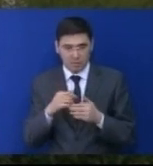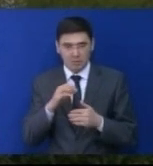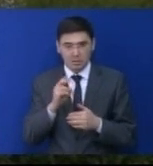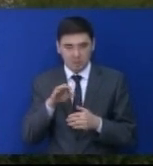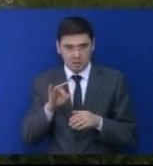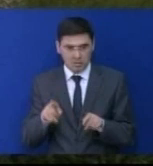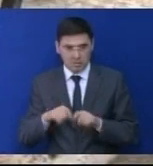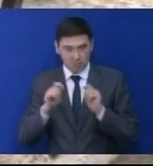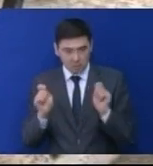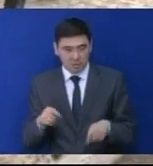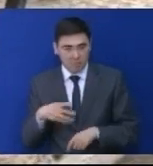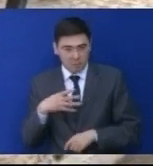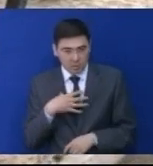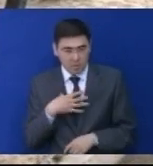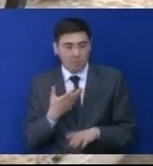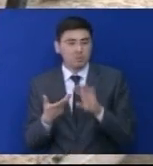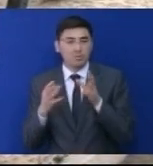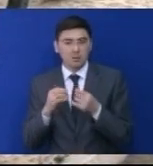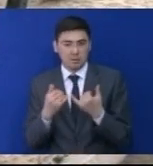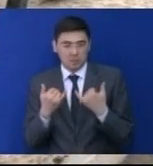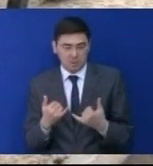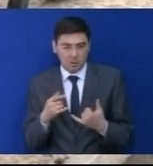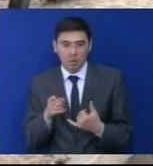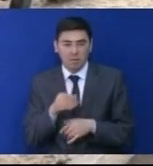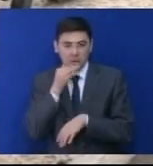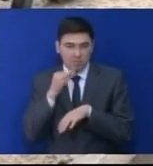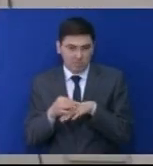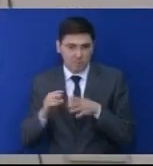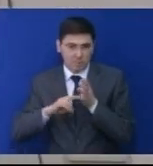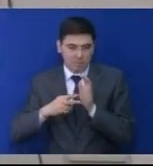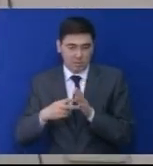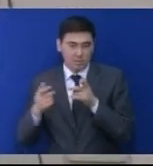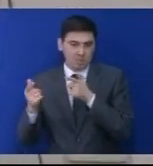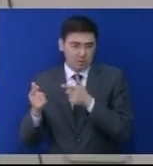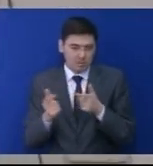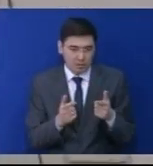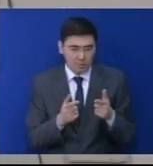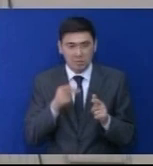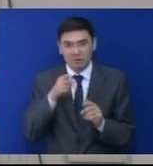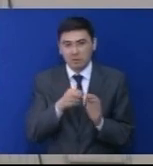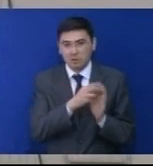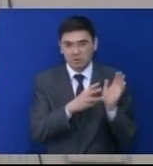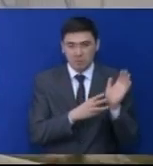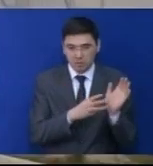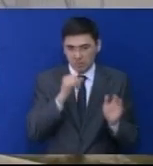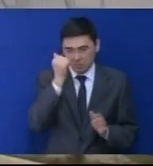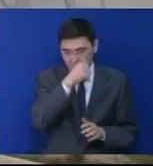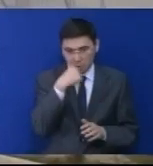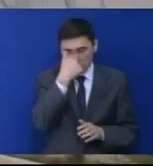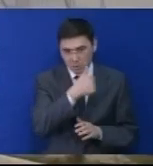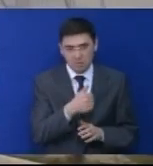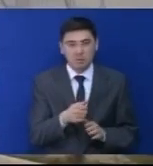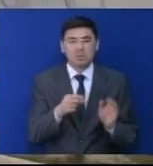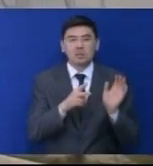шетелдік туристерді тартуға бағытталған жобаларды әзірлеумен айналысуда. Мамандардың мәліметінше 2018 жылы Семейге